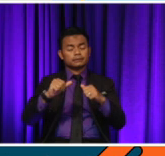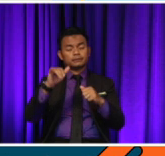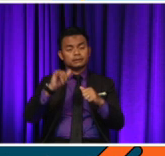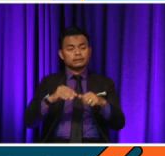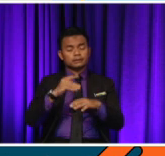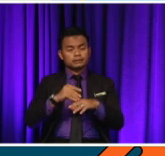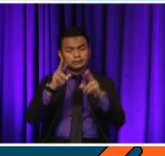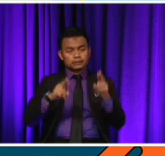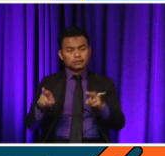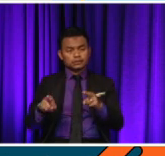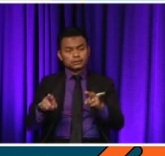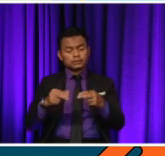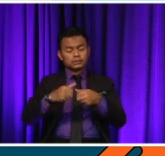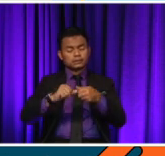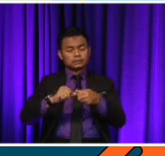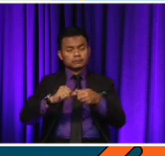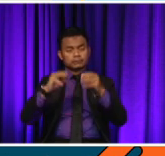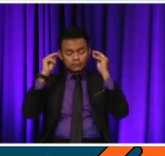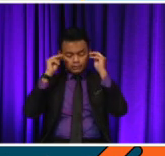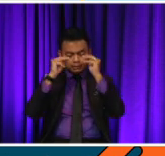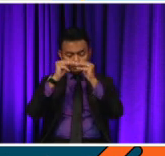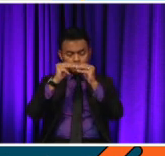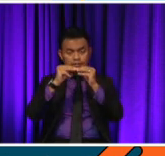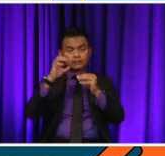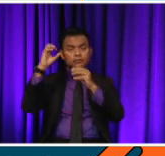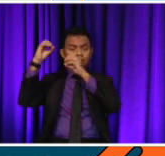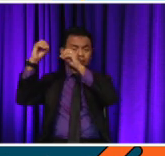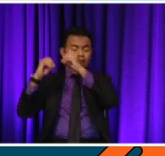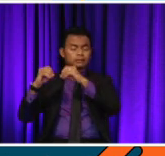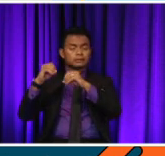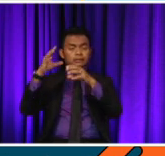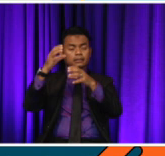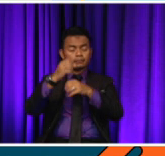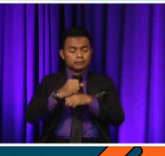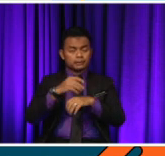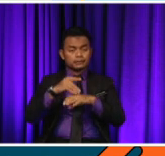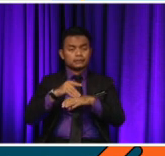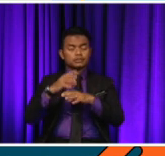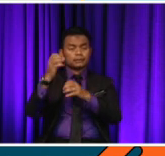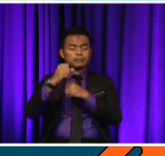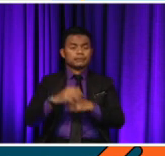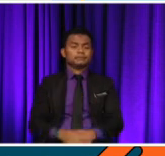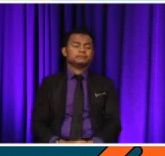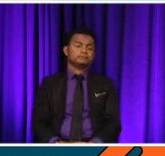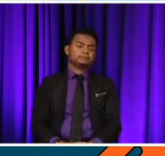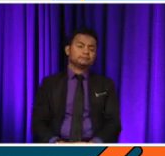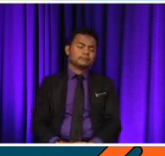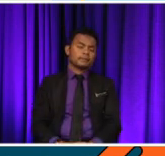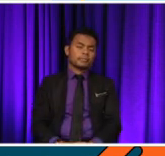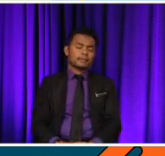organisasi dapat dicapai jadi penting juga dapat dicapai dengan apa yang telah